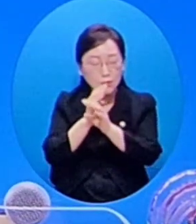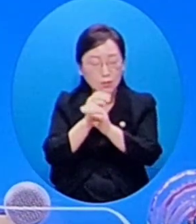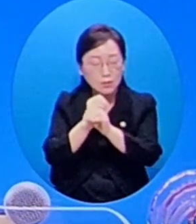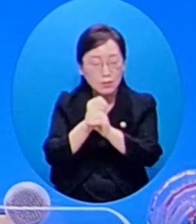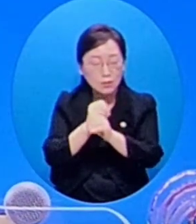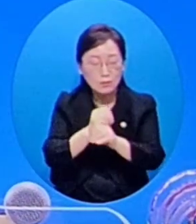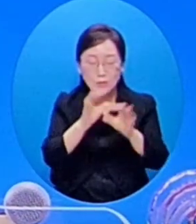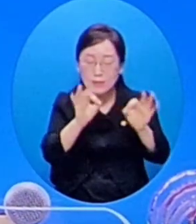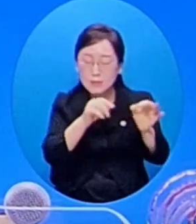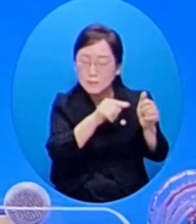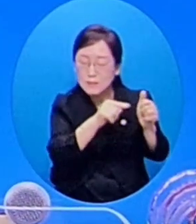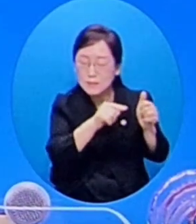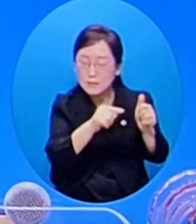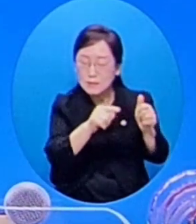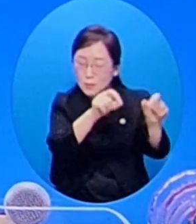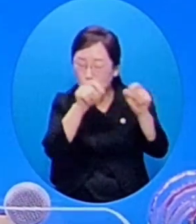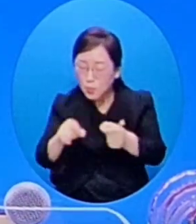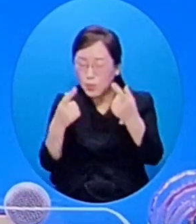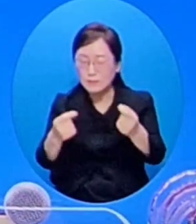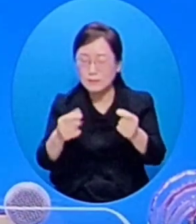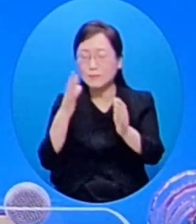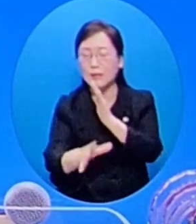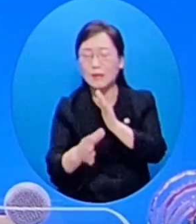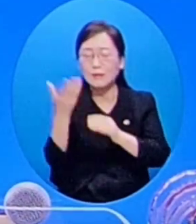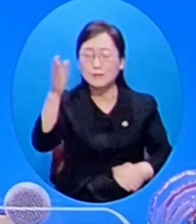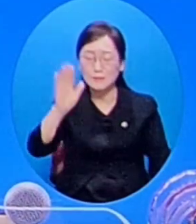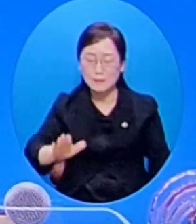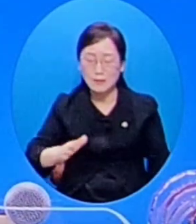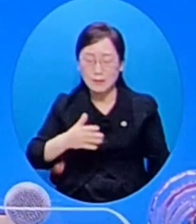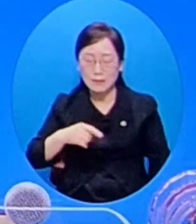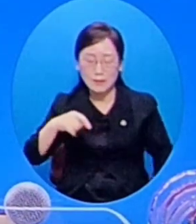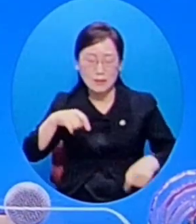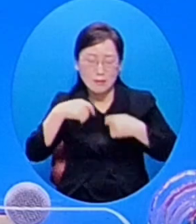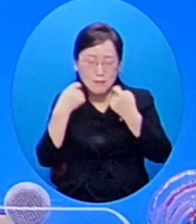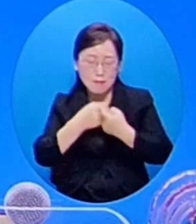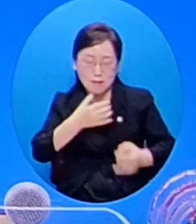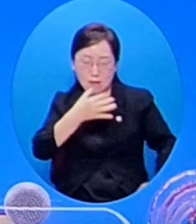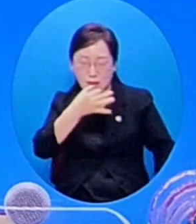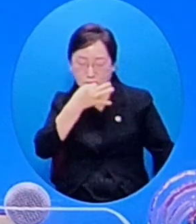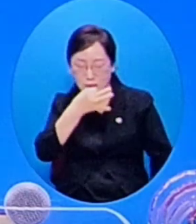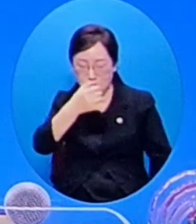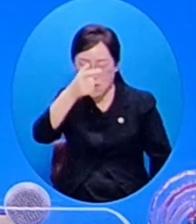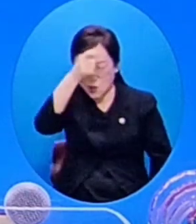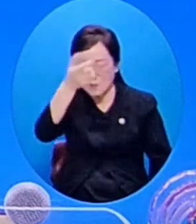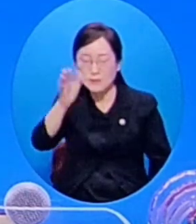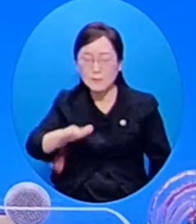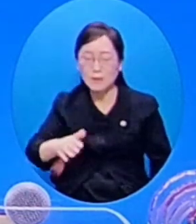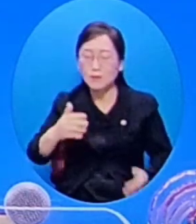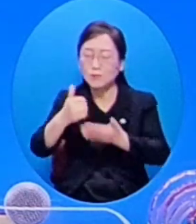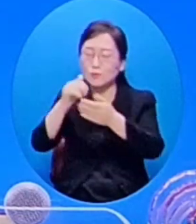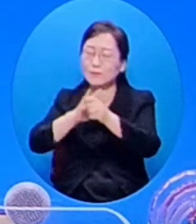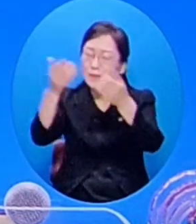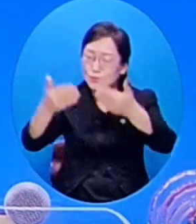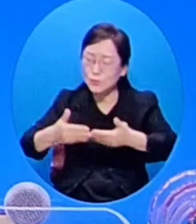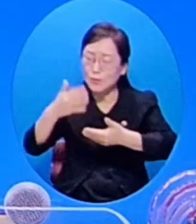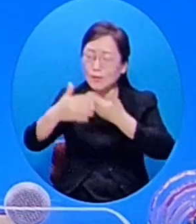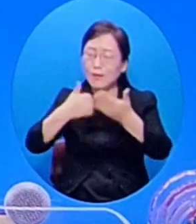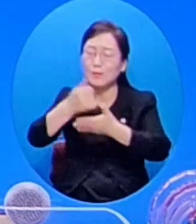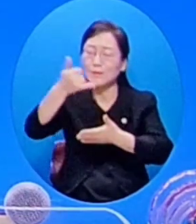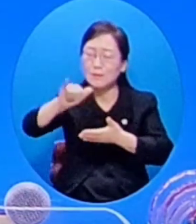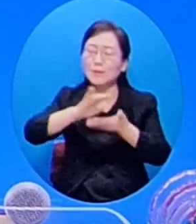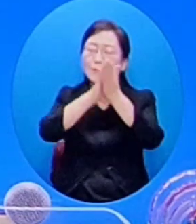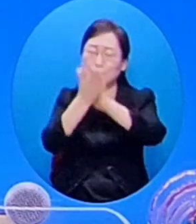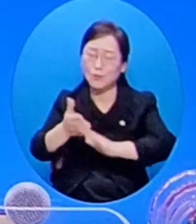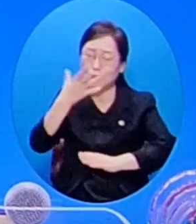김익두 목사님처럼 깡패 같은 인생을 살았지만, 내 뜻과 내 걸대로 살았지만 주님이 우리를 사랑해 주셔서 하나님 자녀가 되어 복된